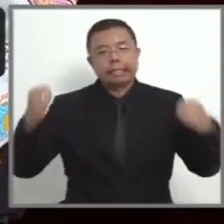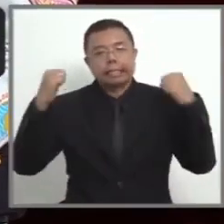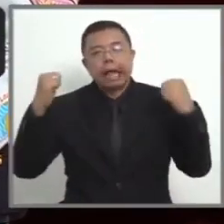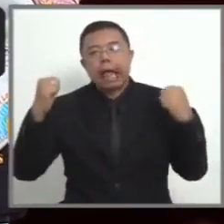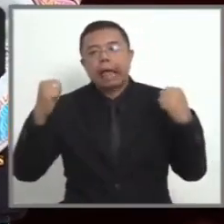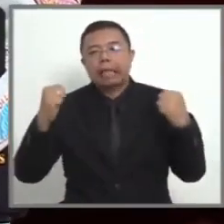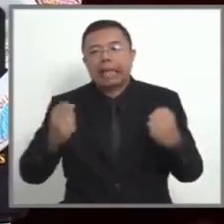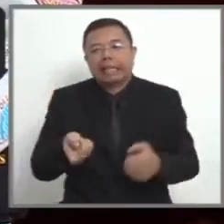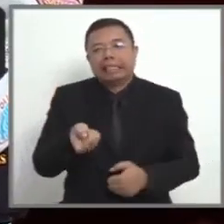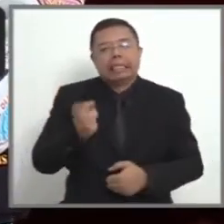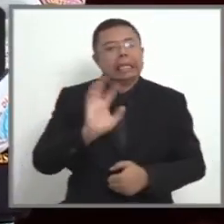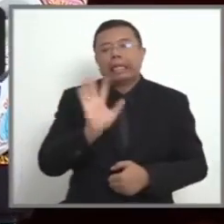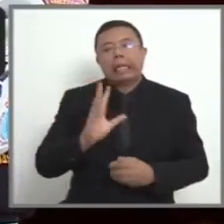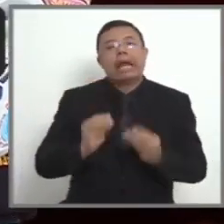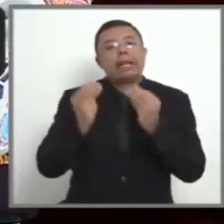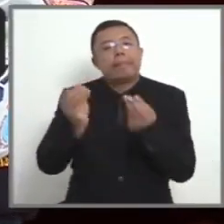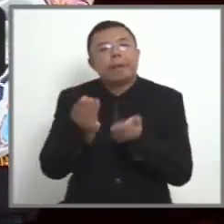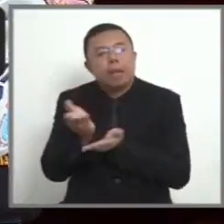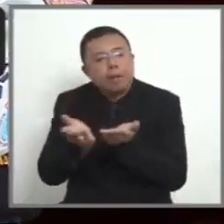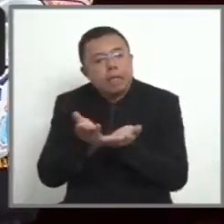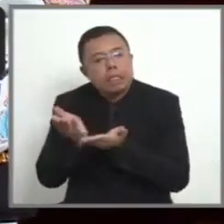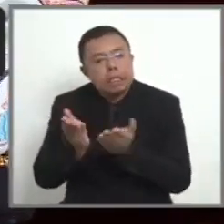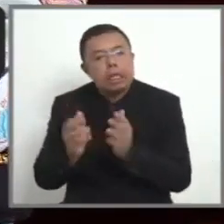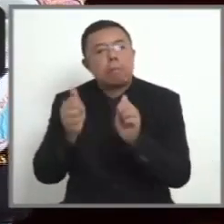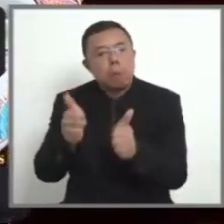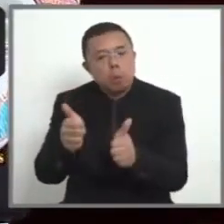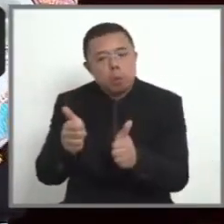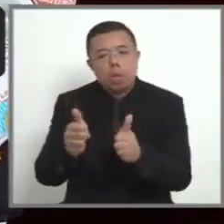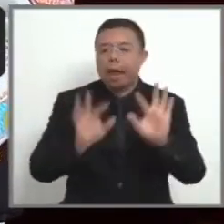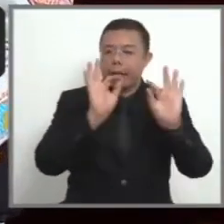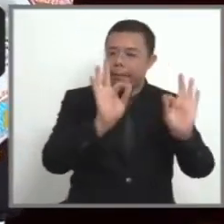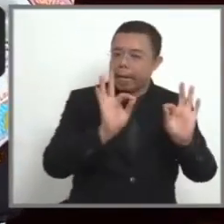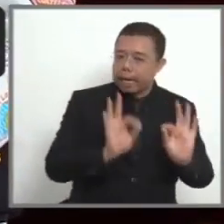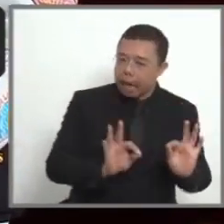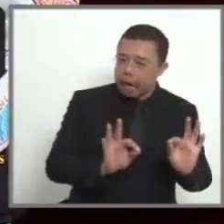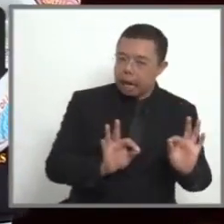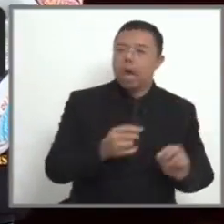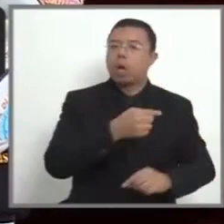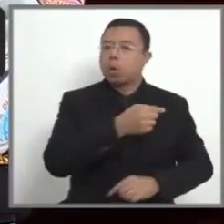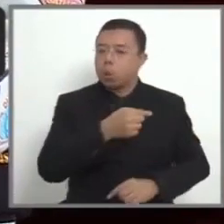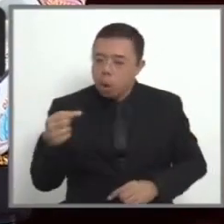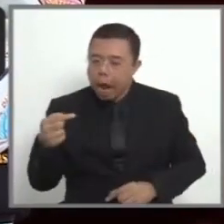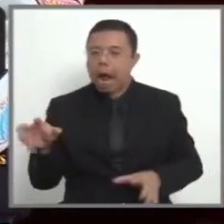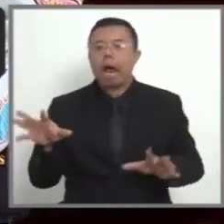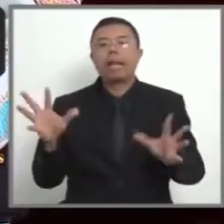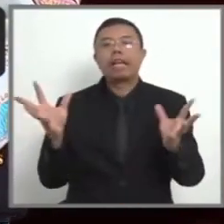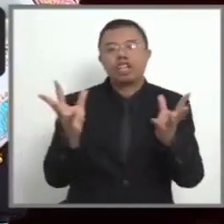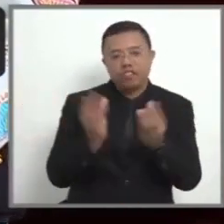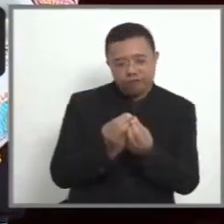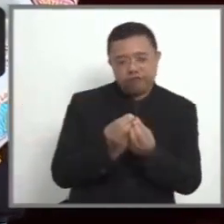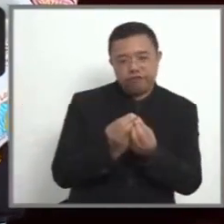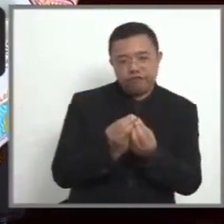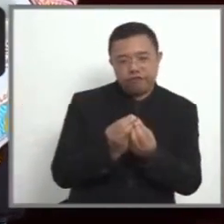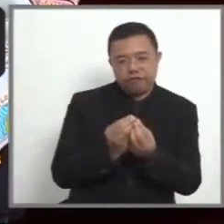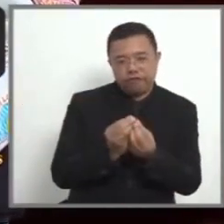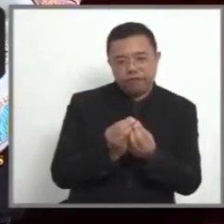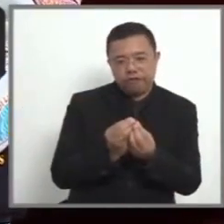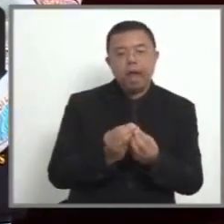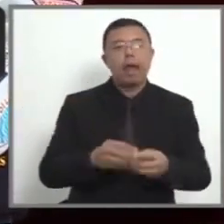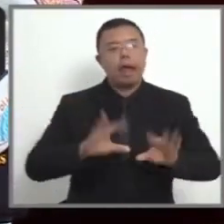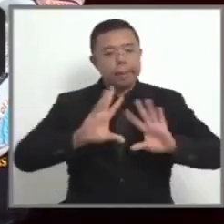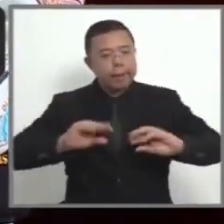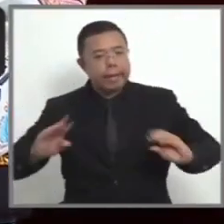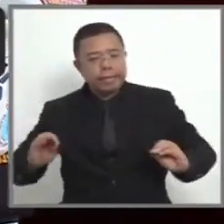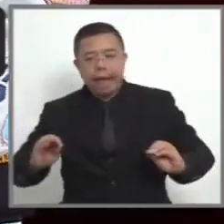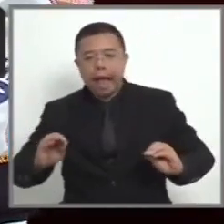yang tidak terpenuhi mulai dari pendidikan yang tidak inklusi lapangan kerja yang